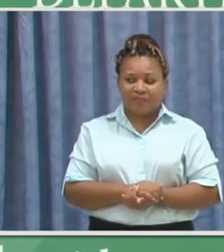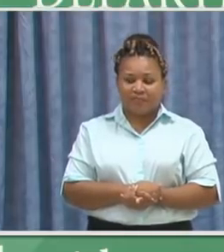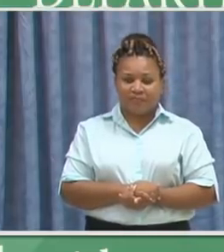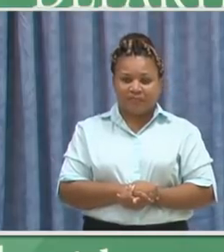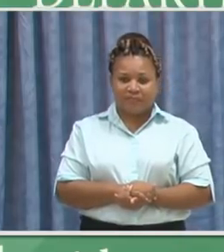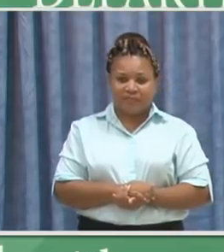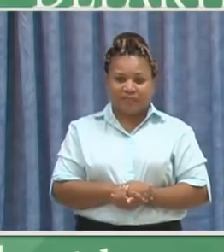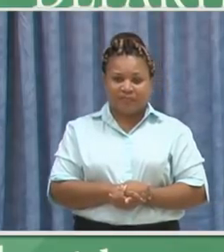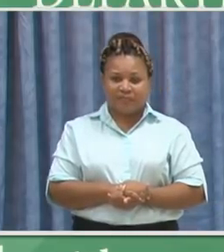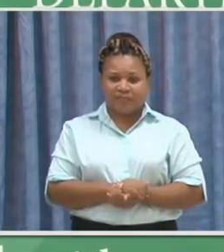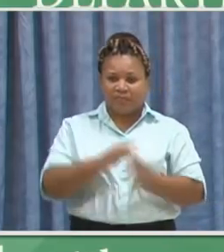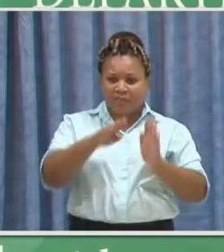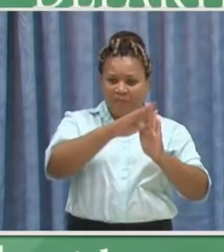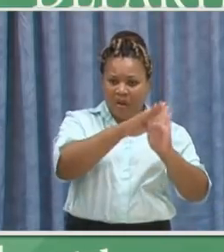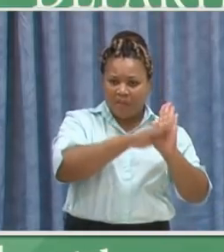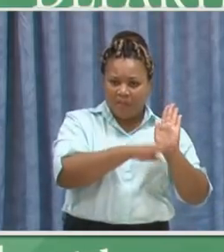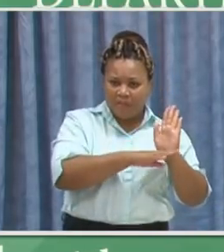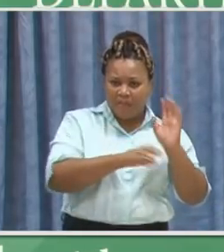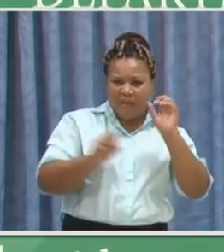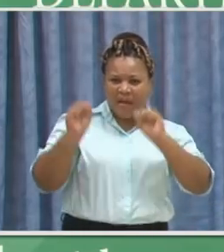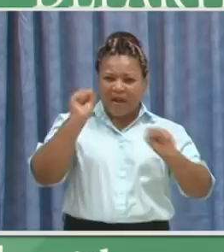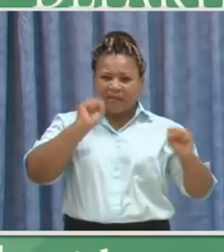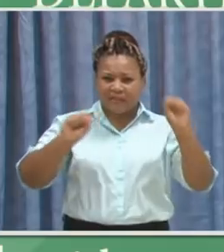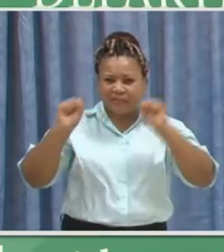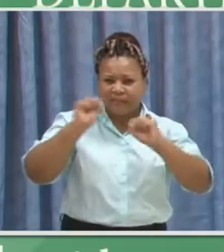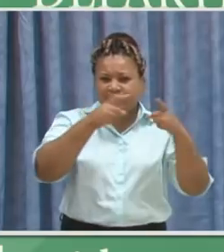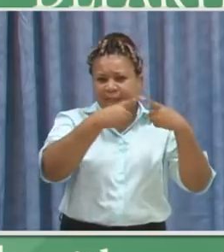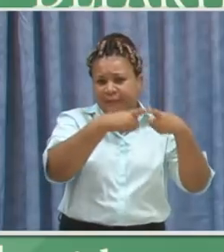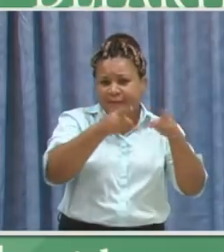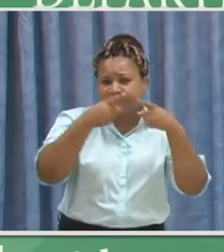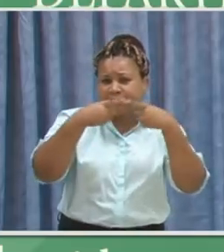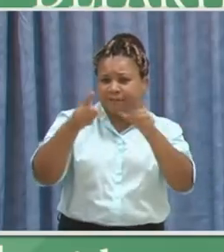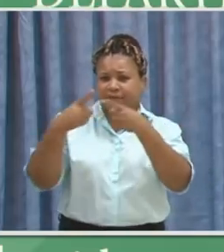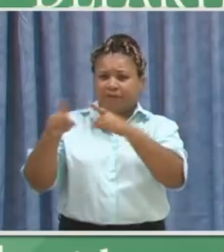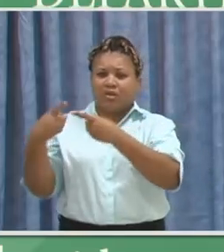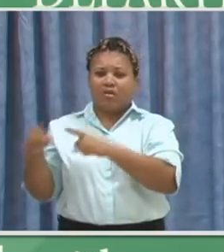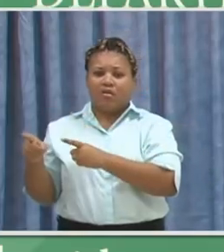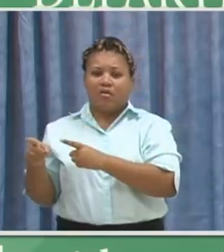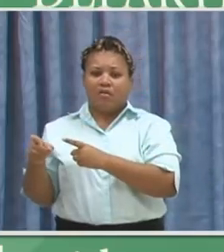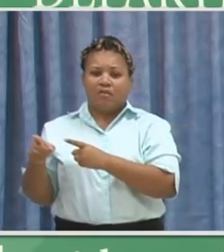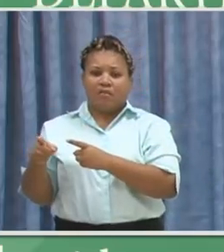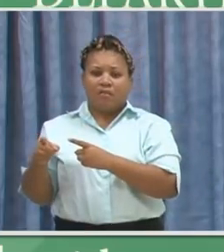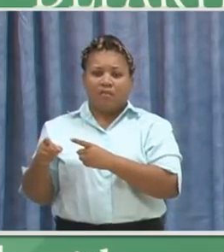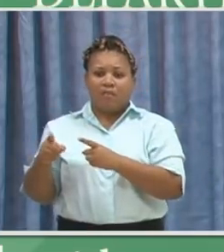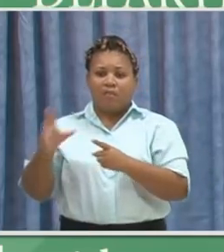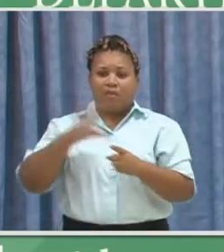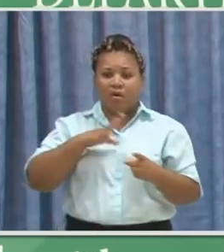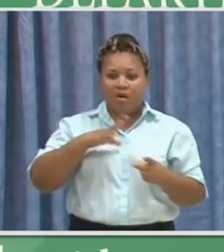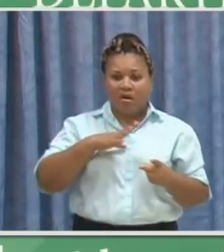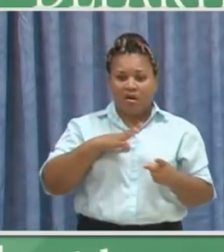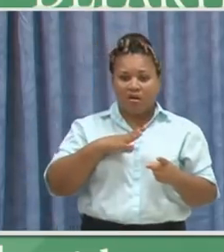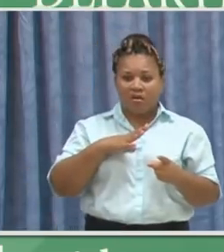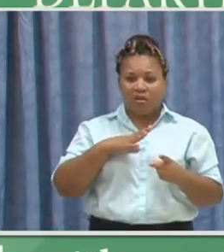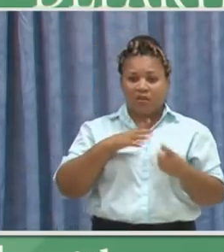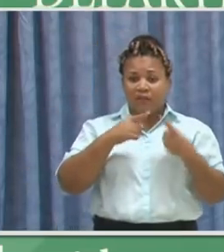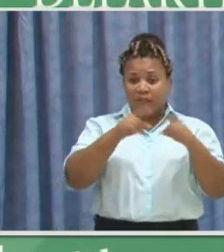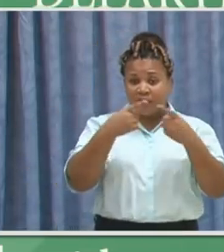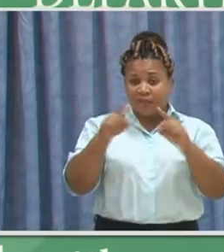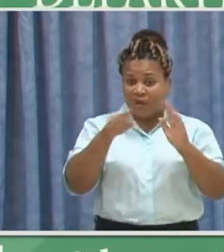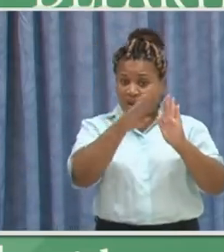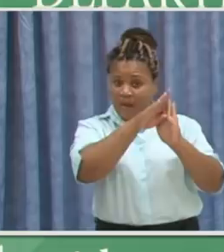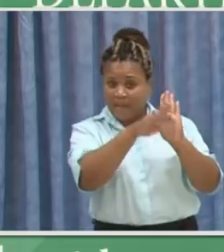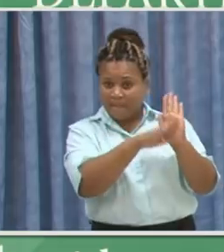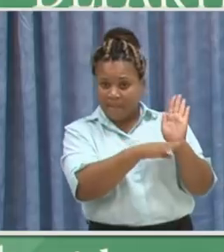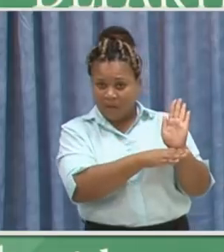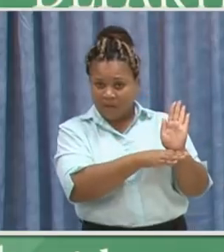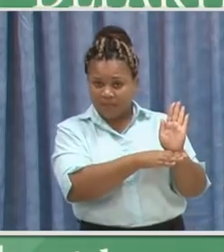zin, ainsi de suite, pour tout le reste de l'année. Quoi qu'il puisse commencer, l'an mai, en zin, ainsi de suite. Ça pour qu'on fait avec